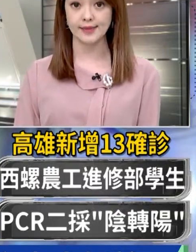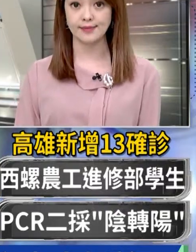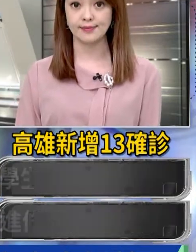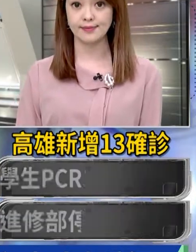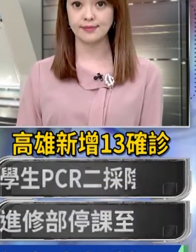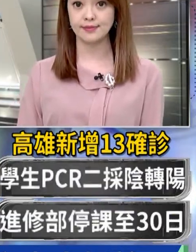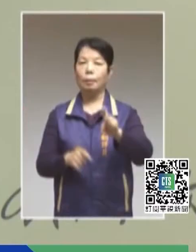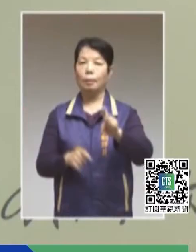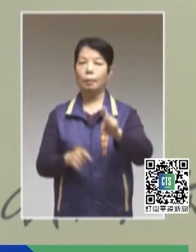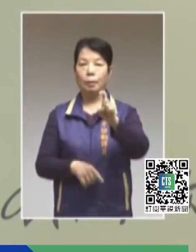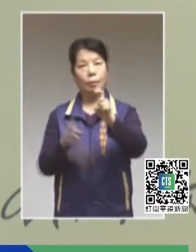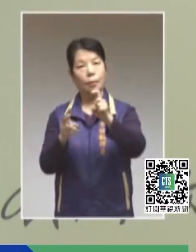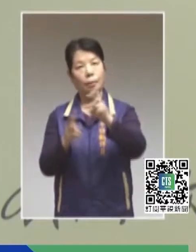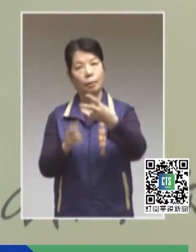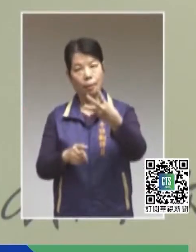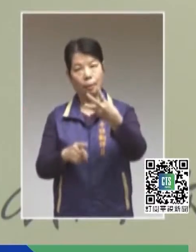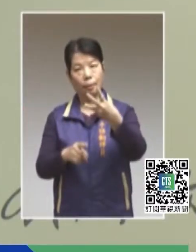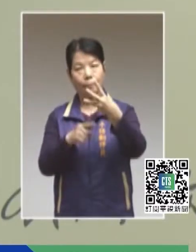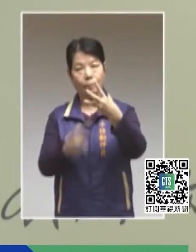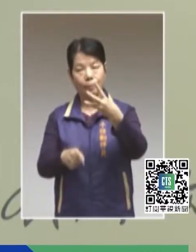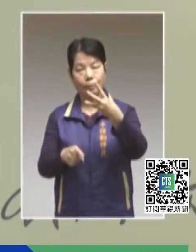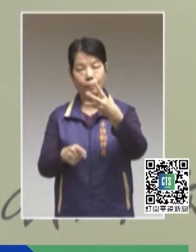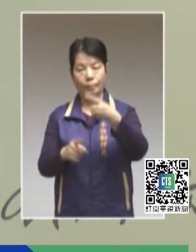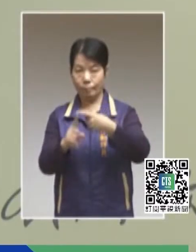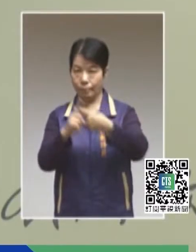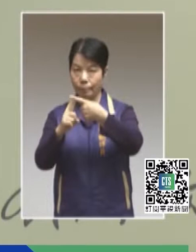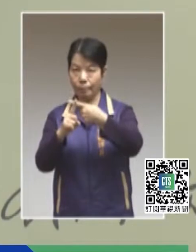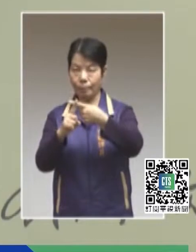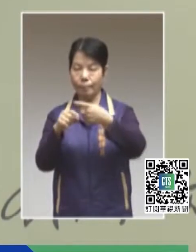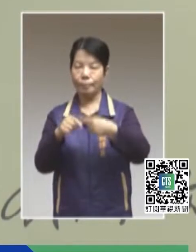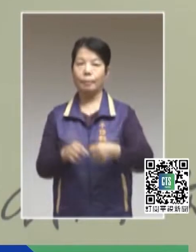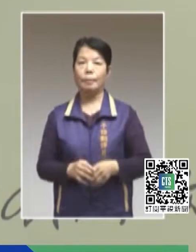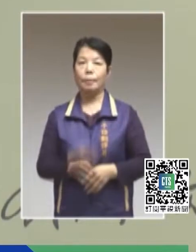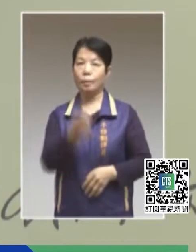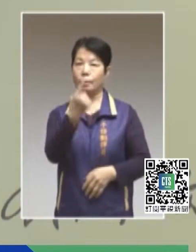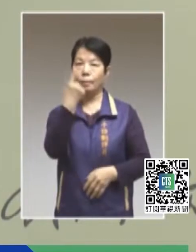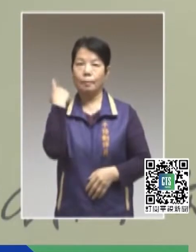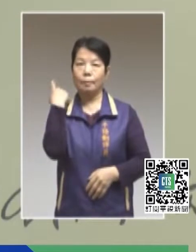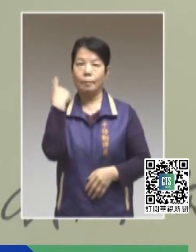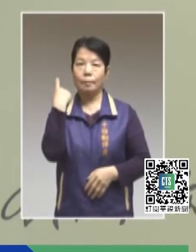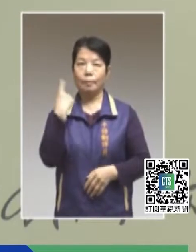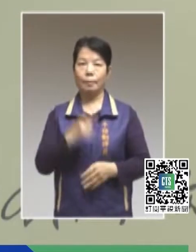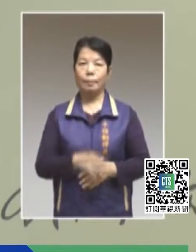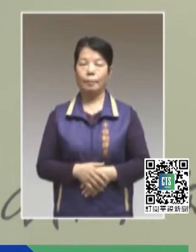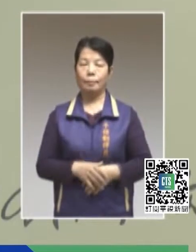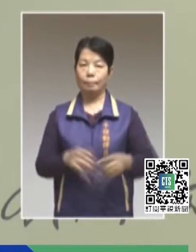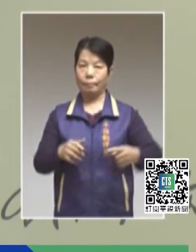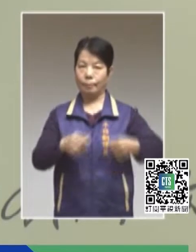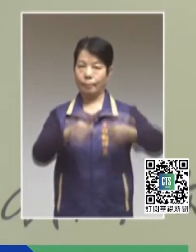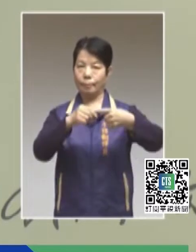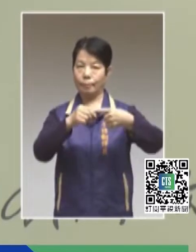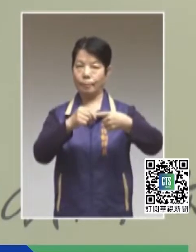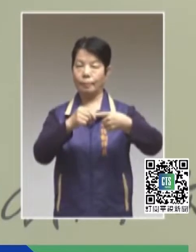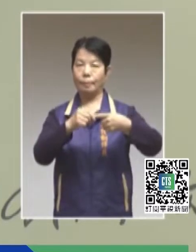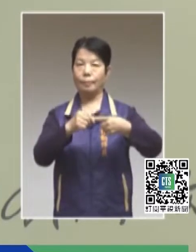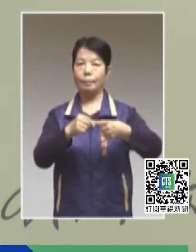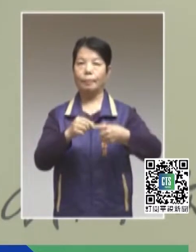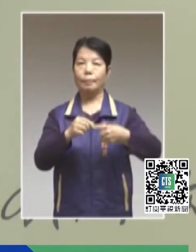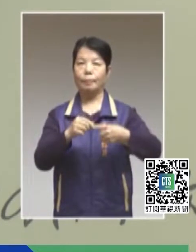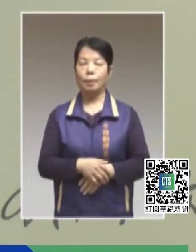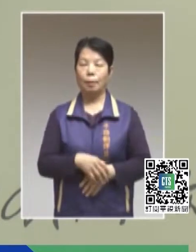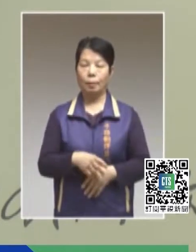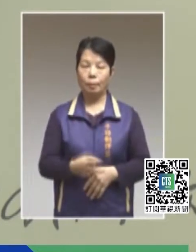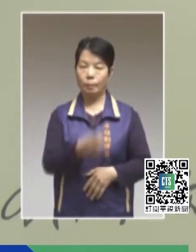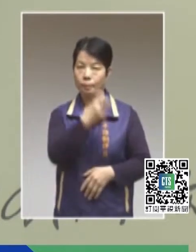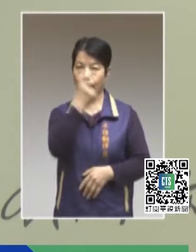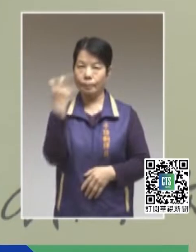块来看。 昨天这个第一个。我们发现的确